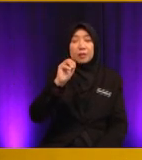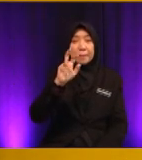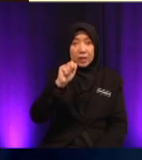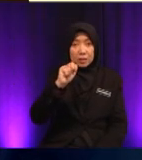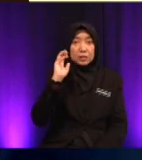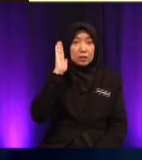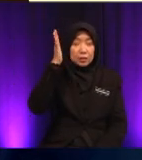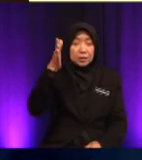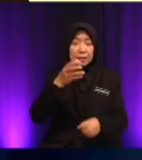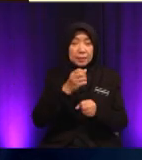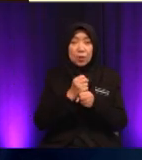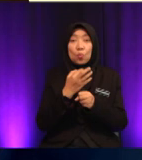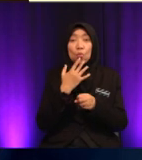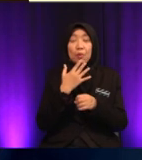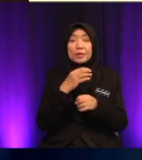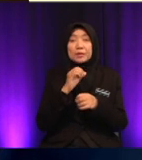akan dapat